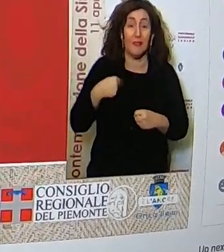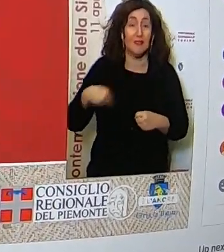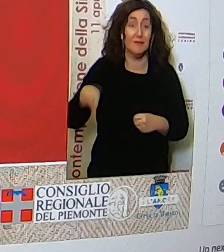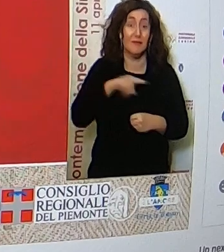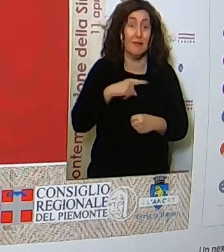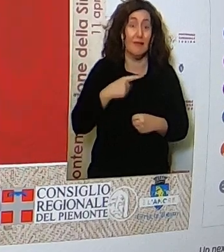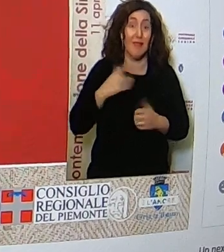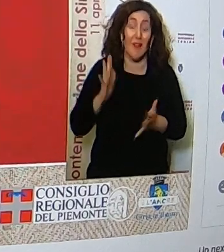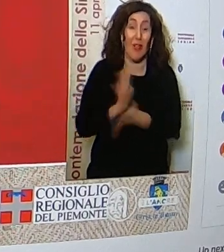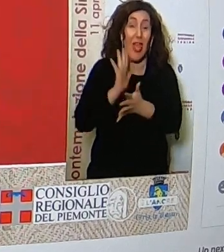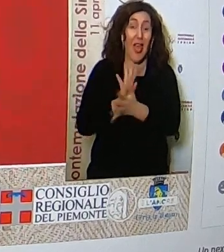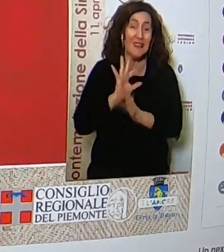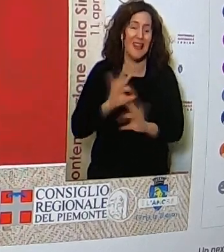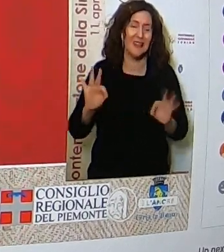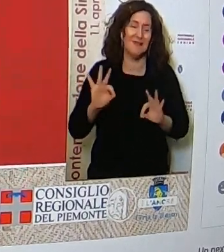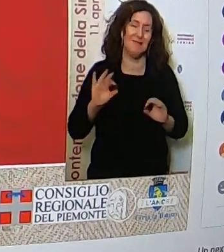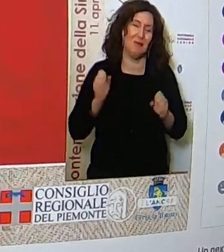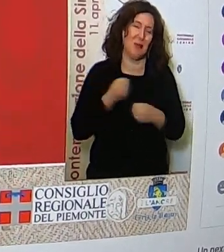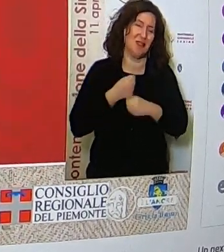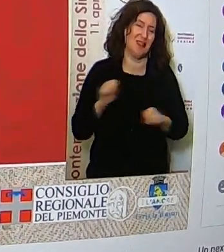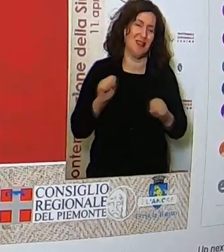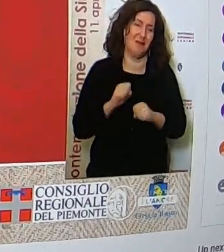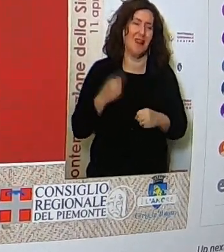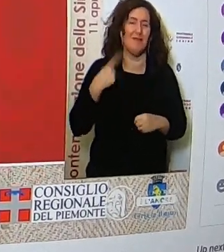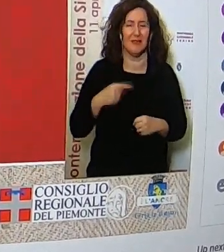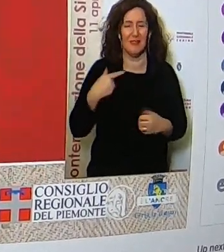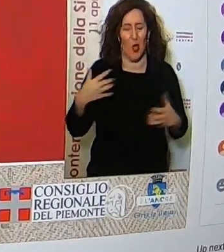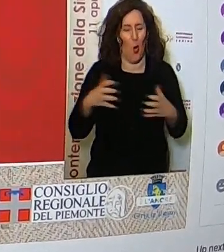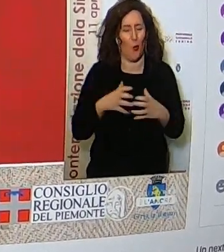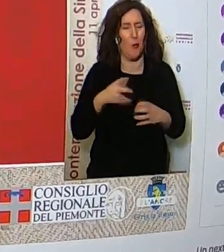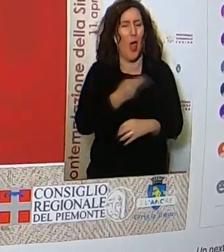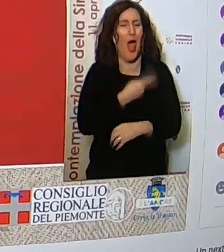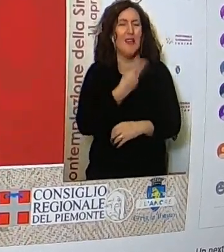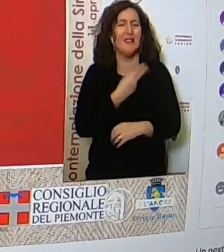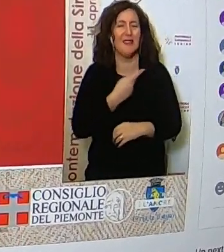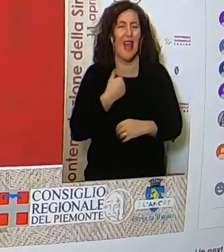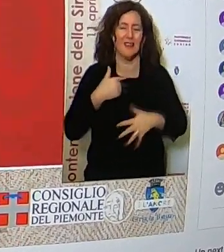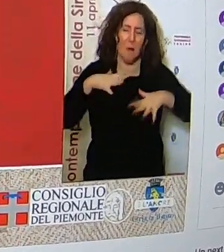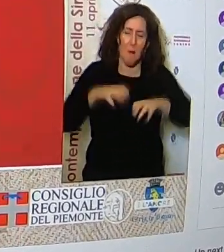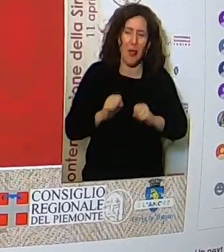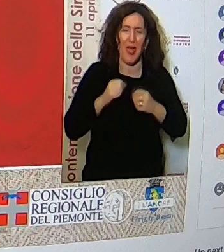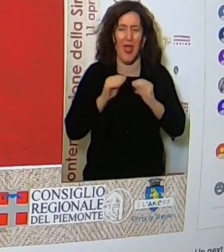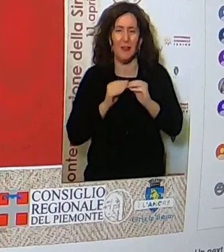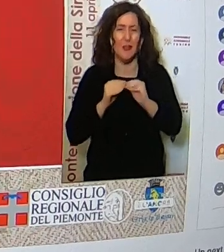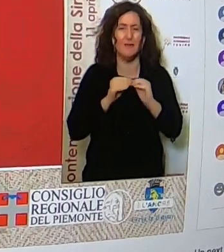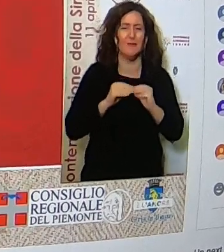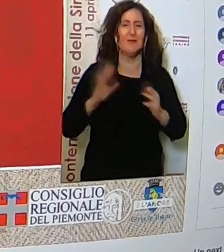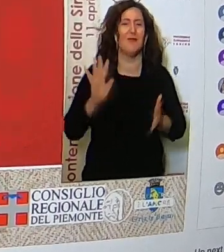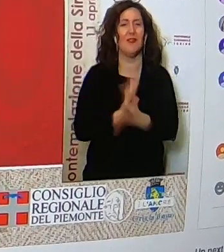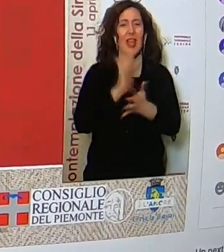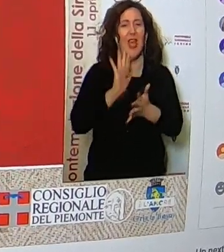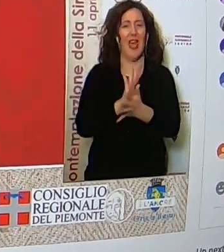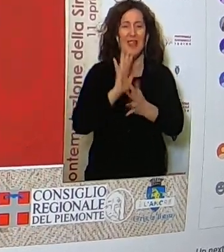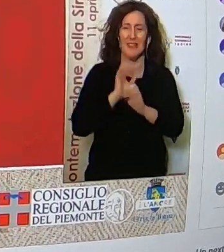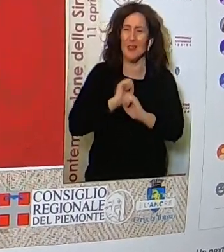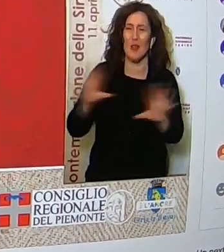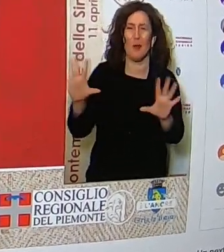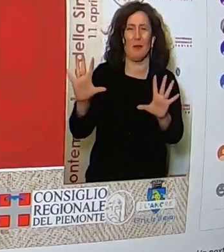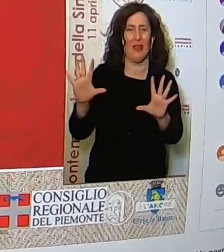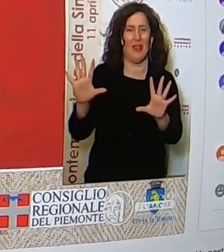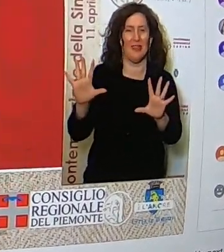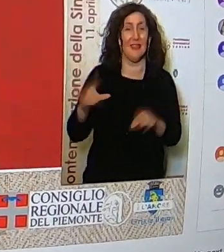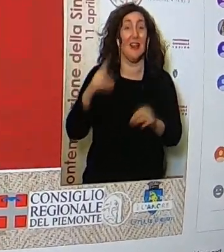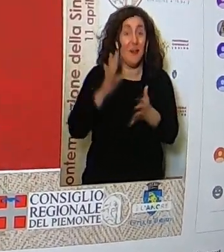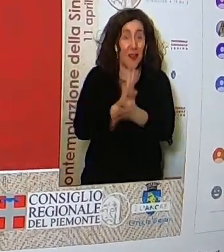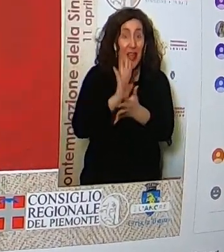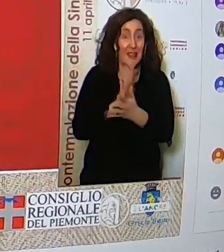senza poterli festeggiare. E così tutto il gruppo assistenziale si è impegnato per organizzare una festa a sorpresa. E la festa